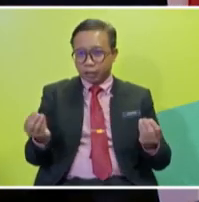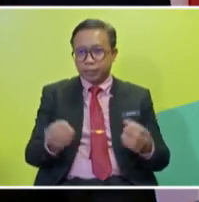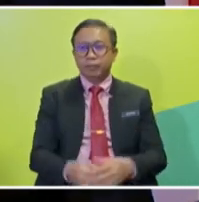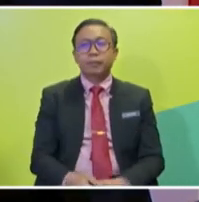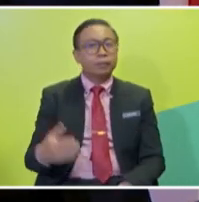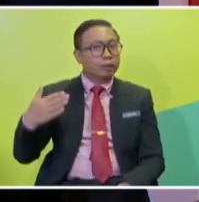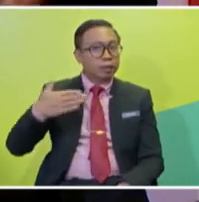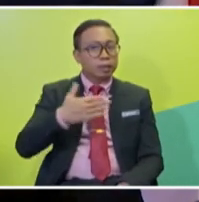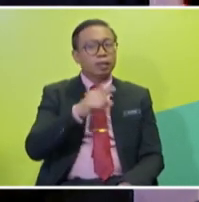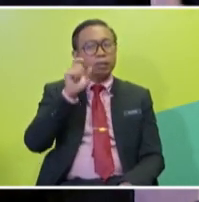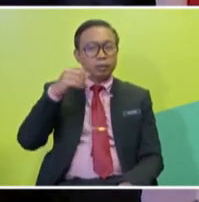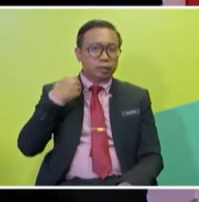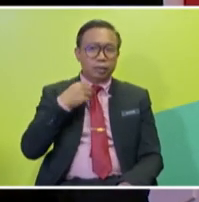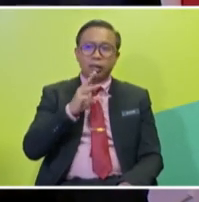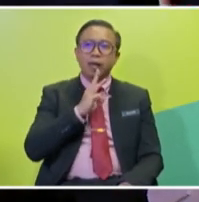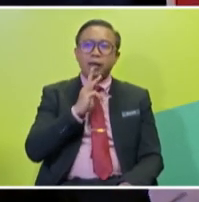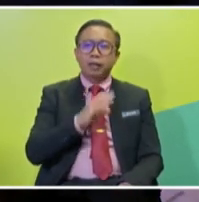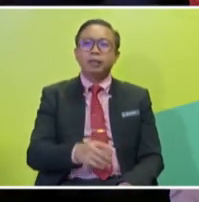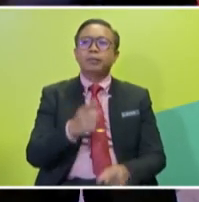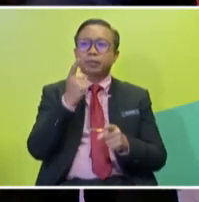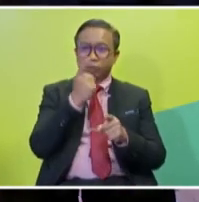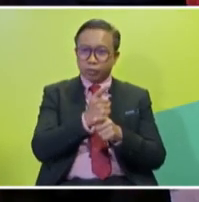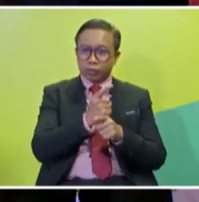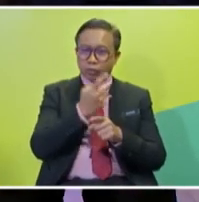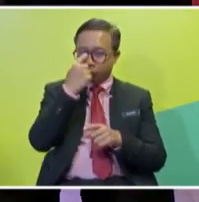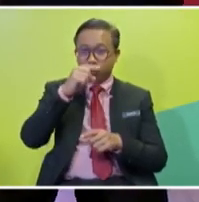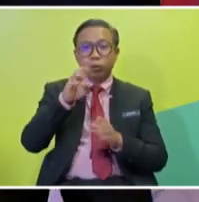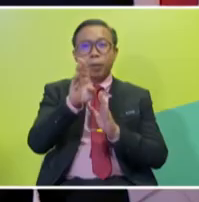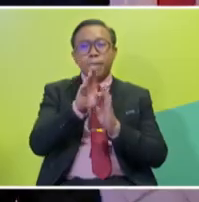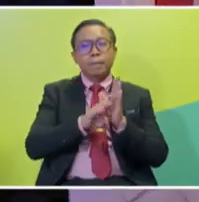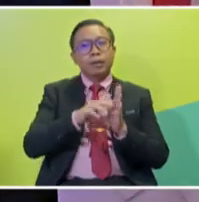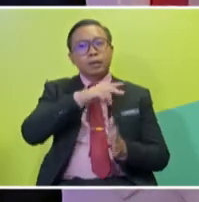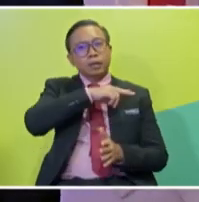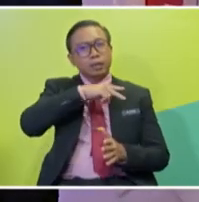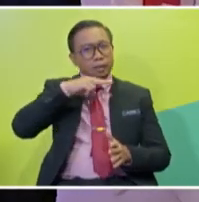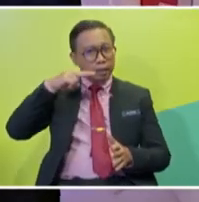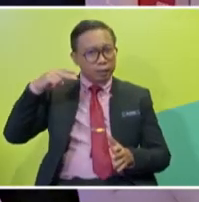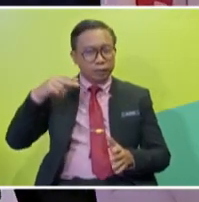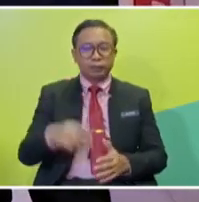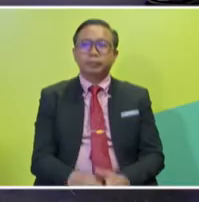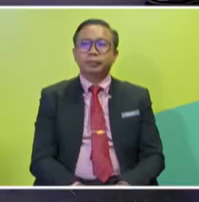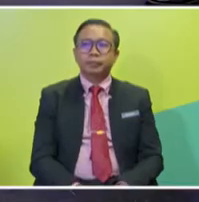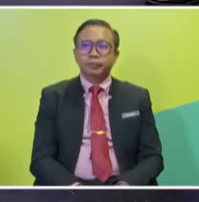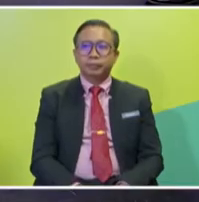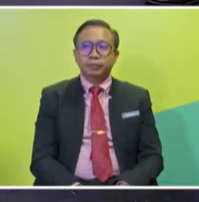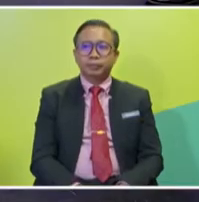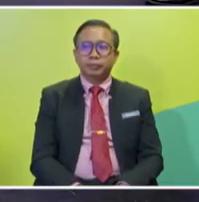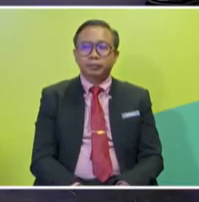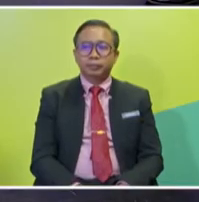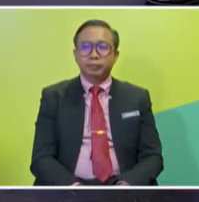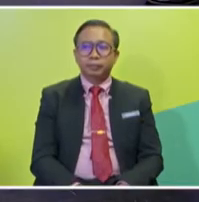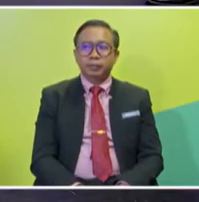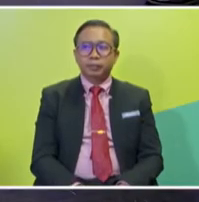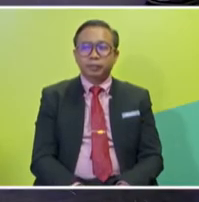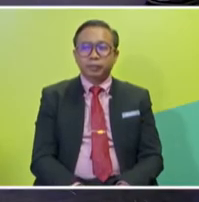lah mesti adai baik jadi Betul lah tuh berenang nampaknya alamat tinggal satu lagi lah tinggal satu lagi lah baik kita